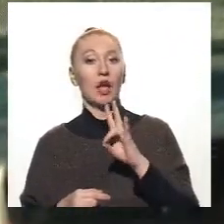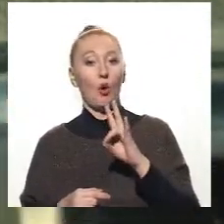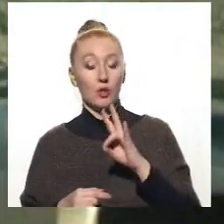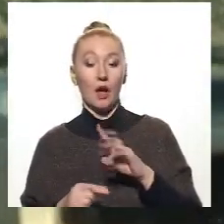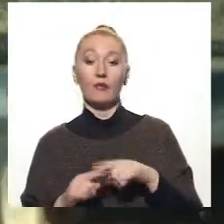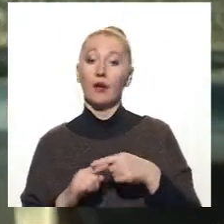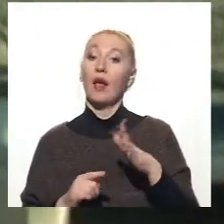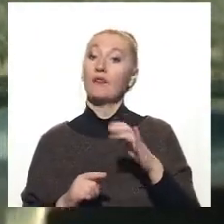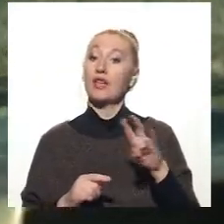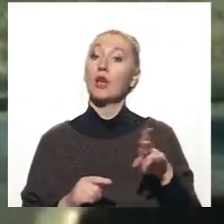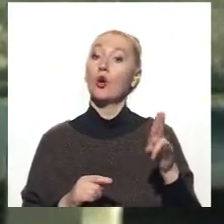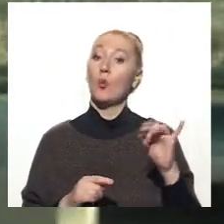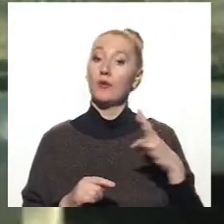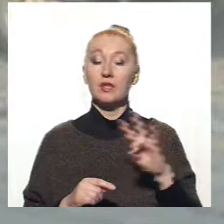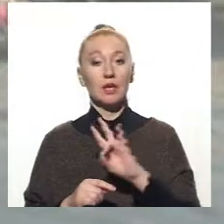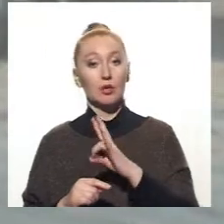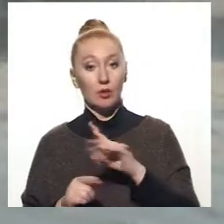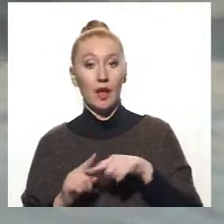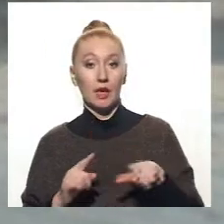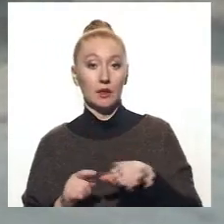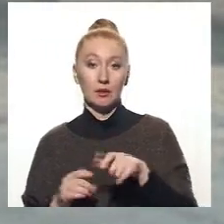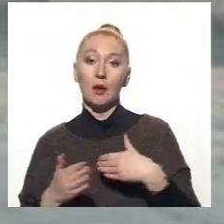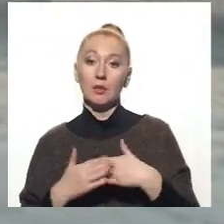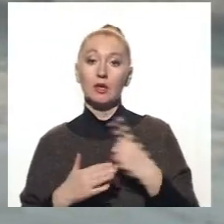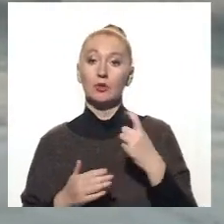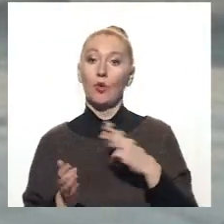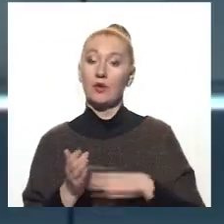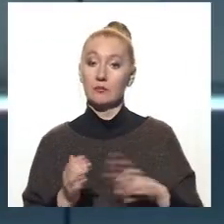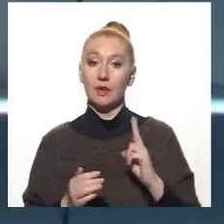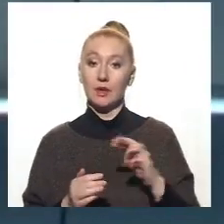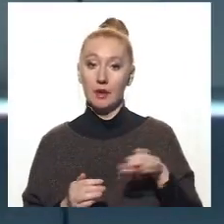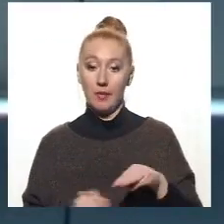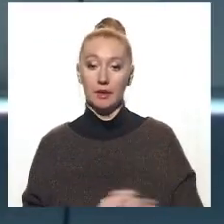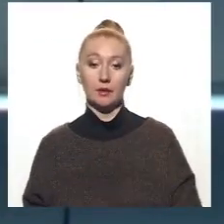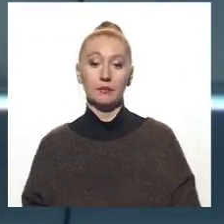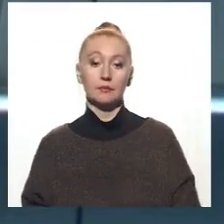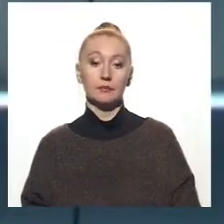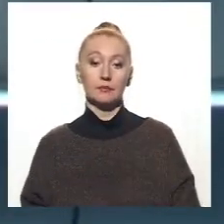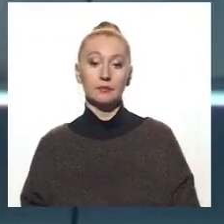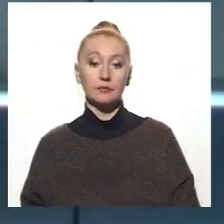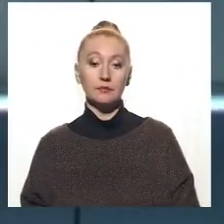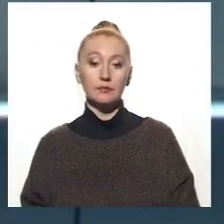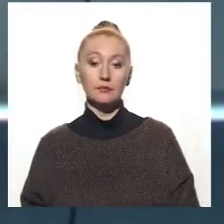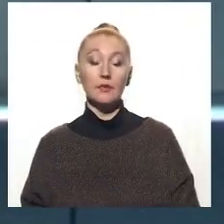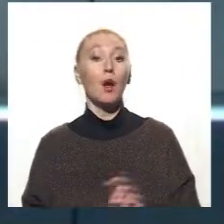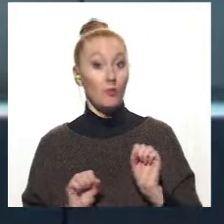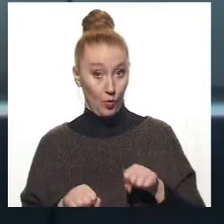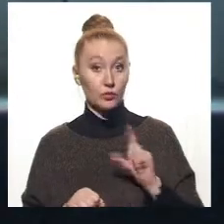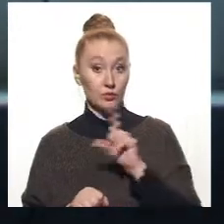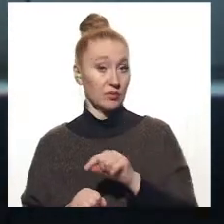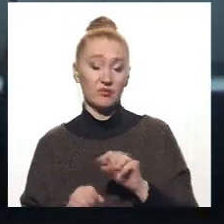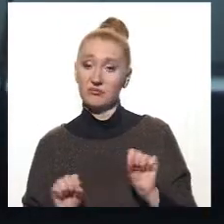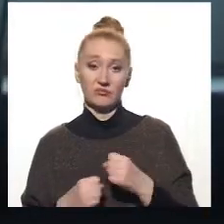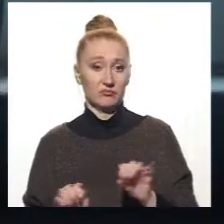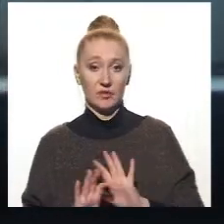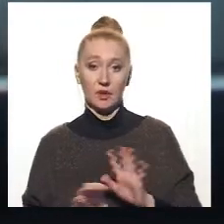Від Кропивницького до Миколаєва цією дорогою близько 180 кілометрів. Це реально доїхати? Ні. За півтори